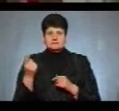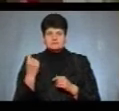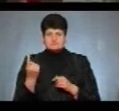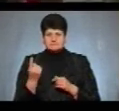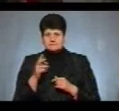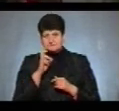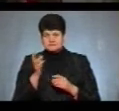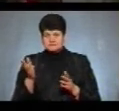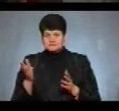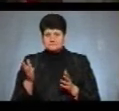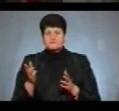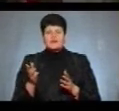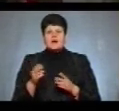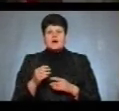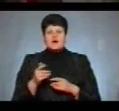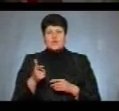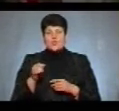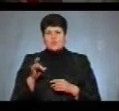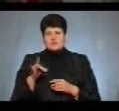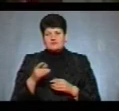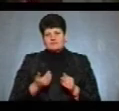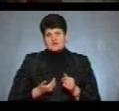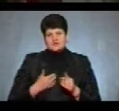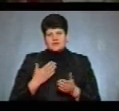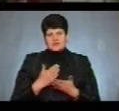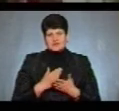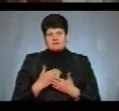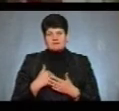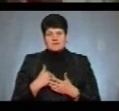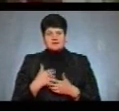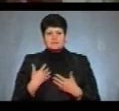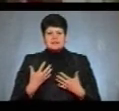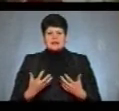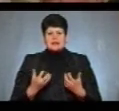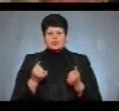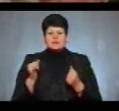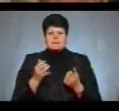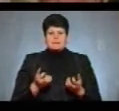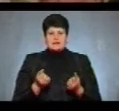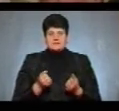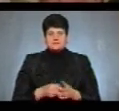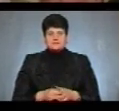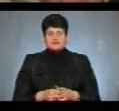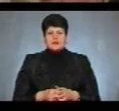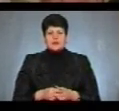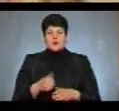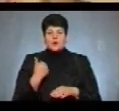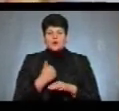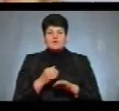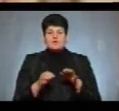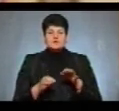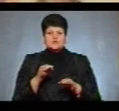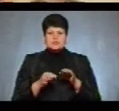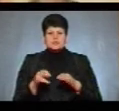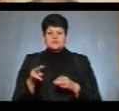для мене то є по життю. Він мене, можна сказати, і рятує, і підтримує. Голова журі,